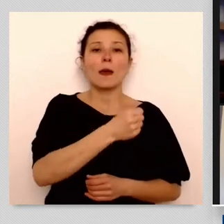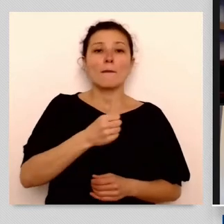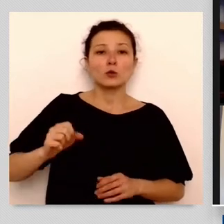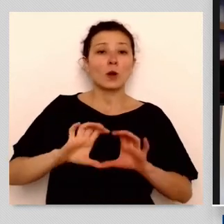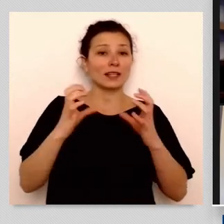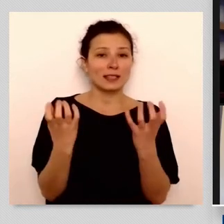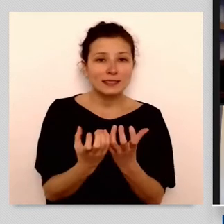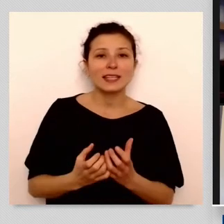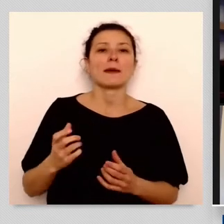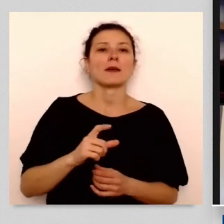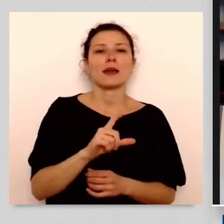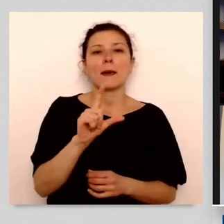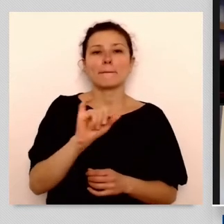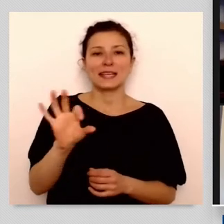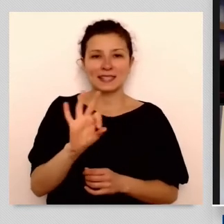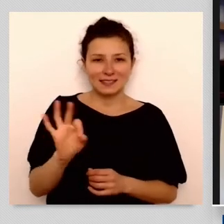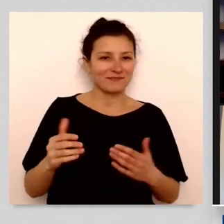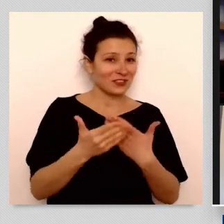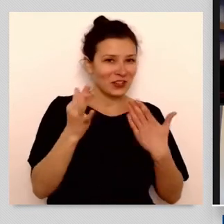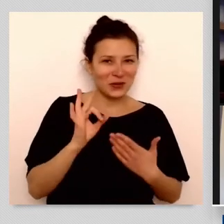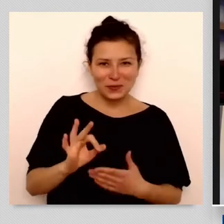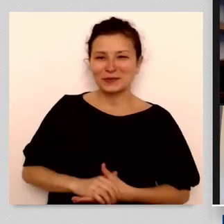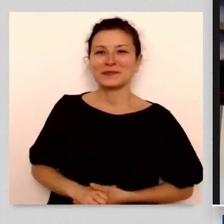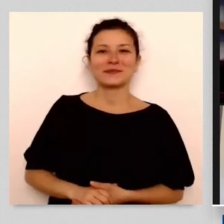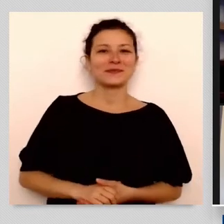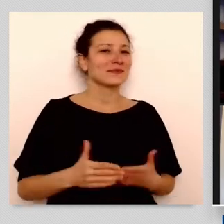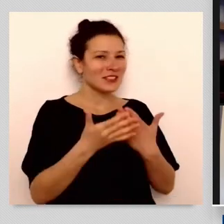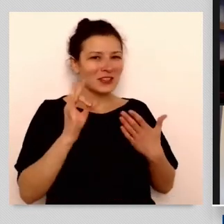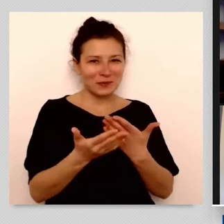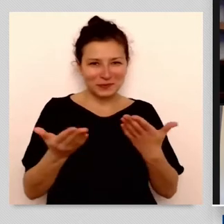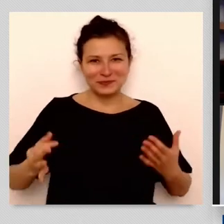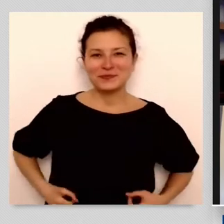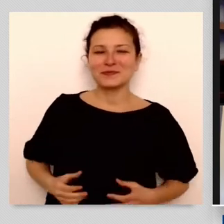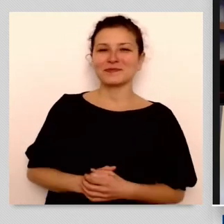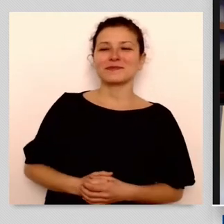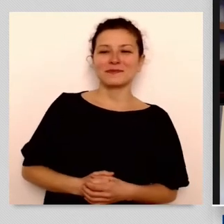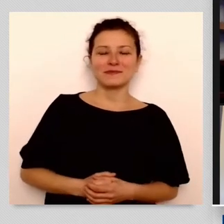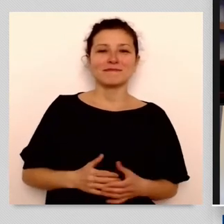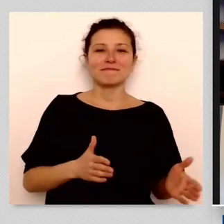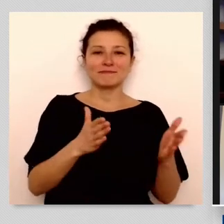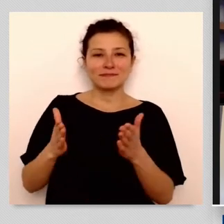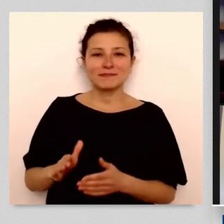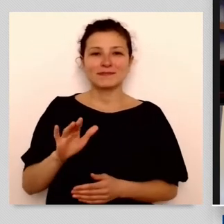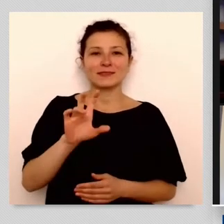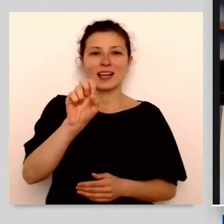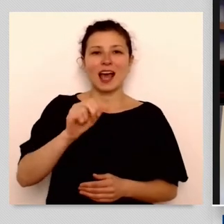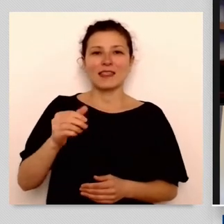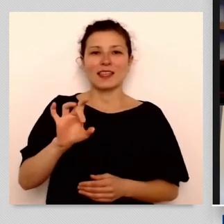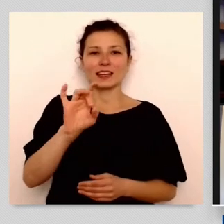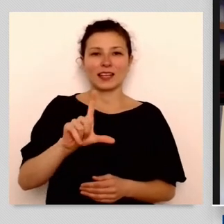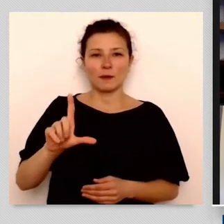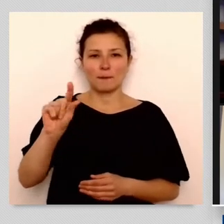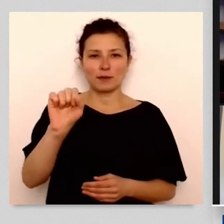Klub Parlamentarny Prawa i Sprawiedliwości. Dzień dobry. Dzień dobry państwu. Pani Hanna